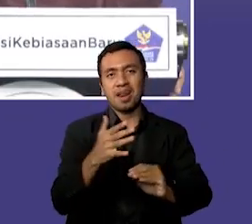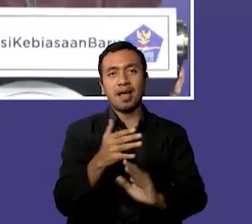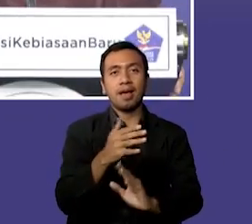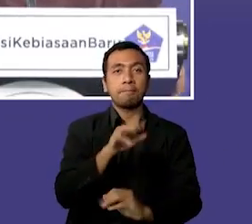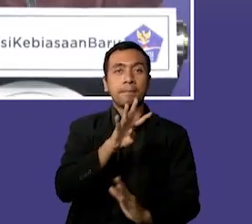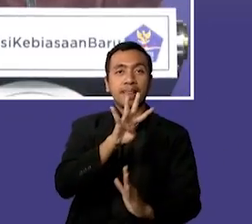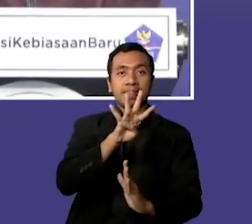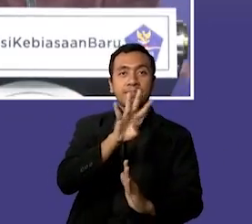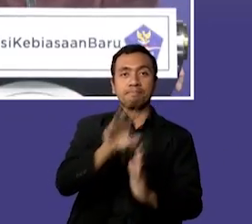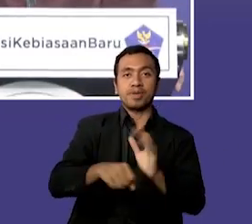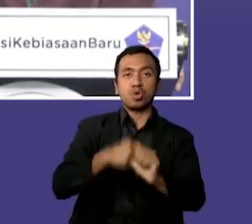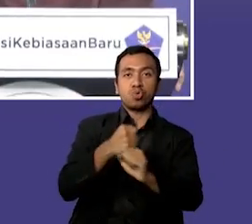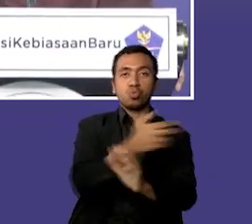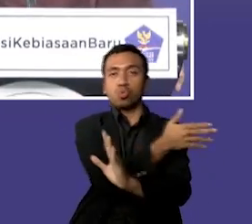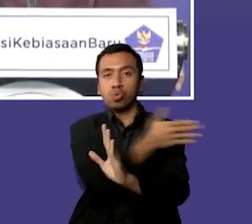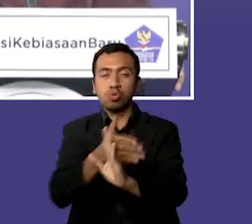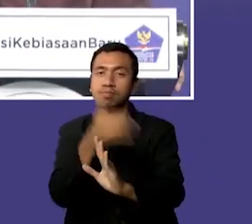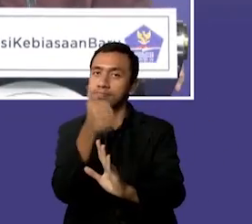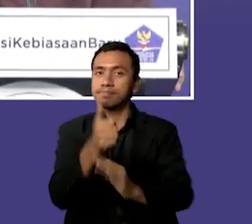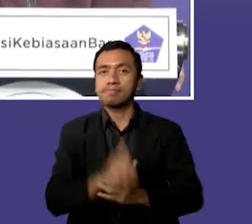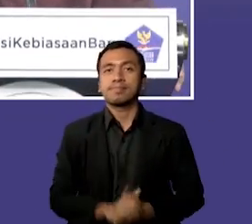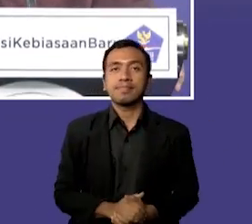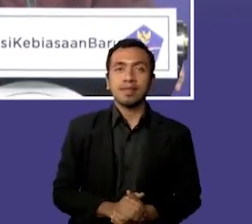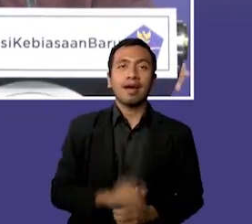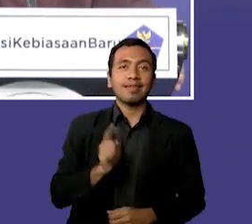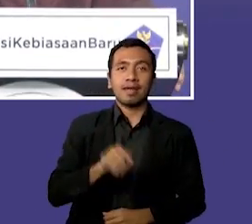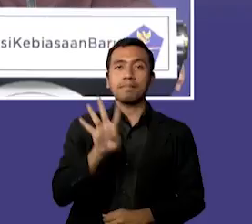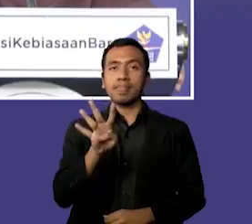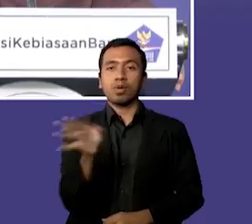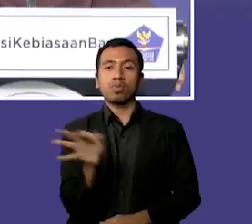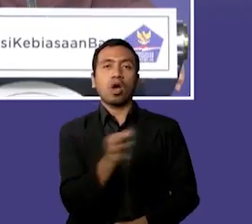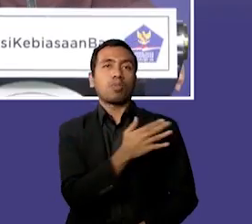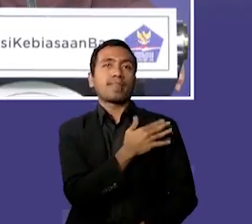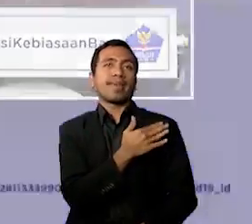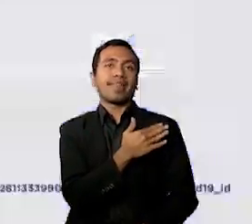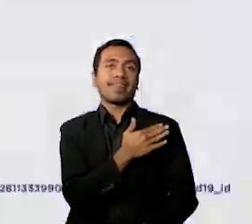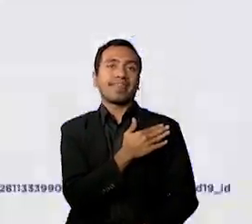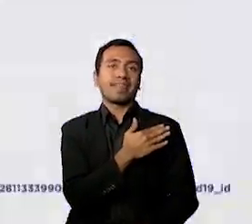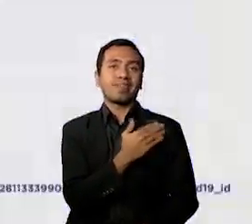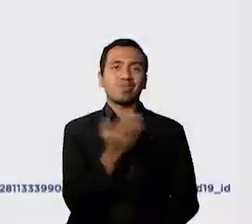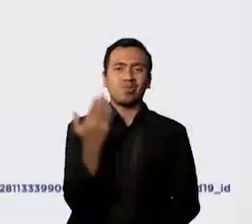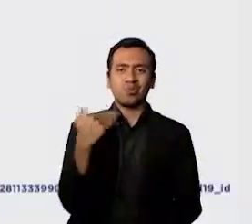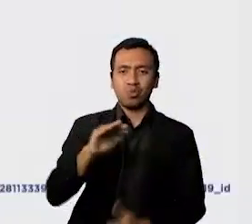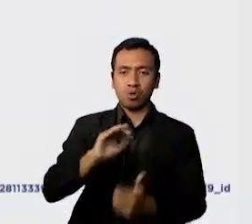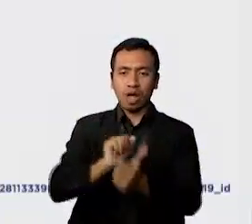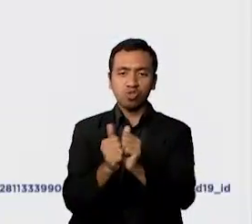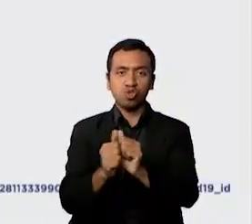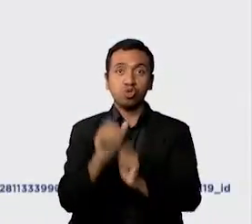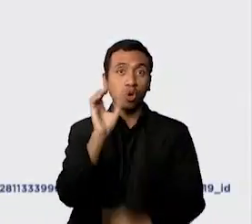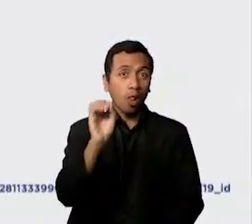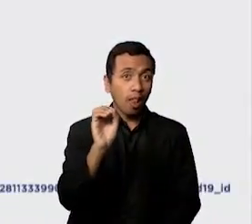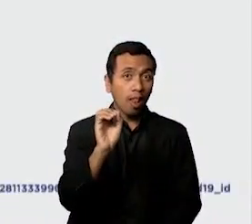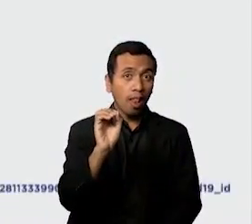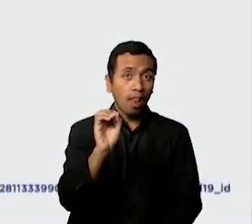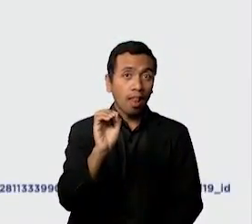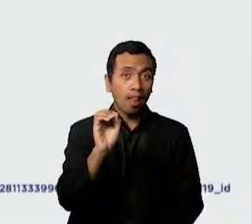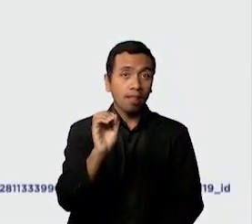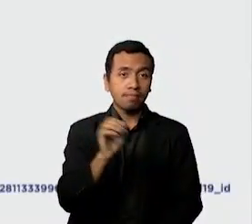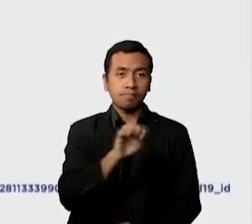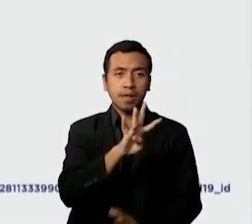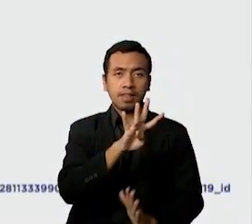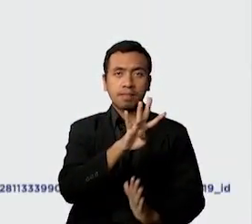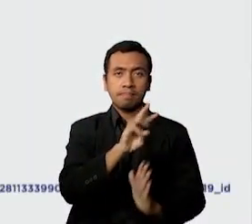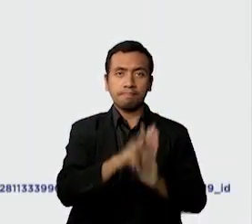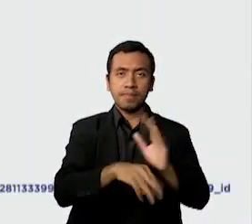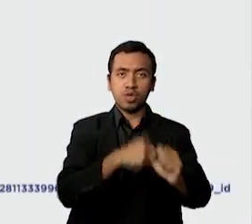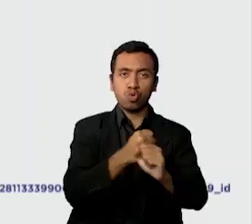minggu berturut-turut. Kemudian terdapat 4 kabupaten kota di mana bergerak dari tidak ada kasus. Sebelumnya selama 4 minggu tidak ada kasus,